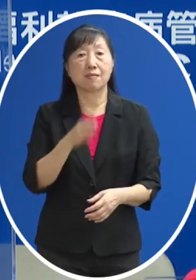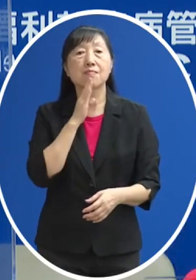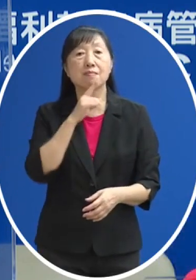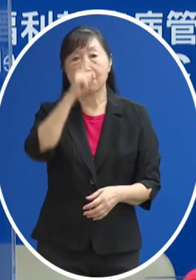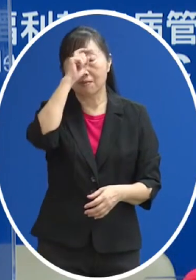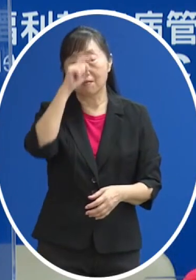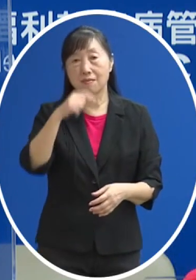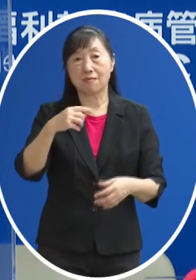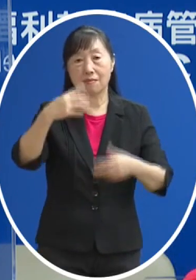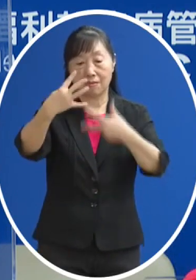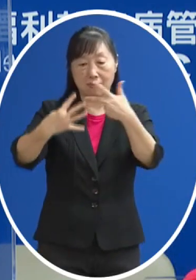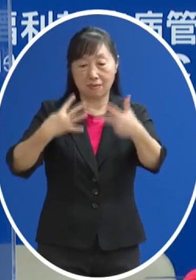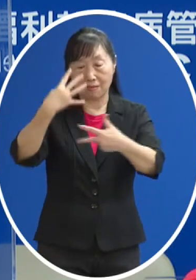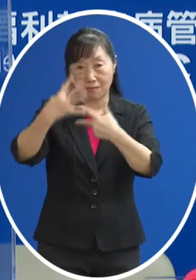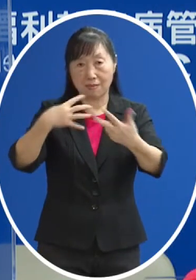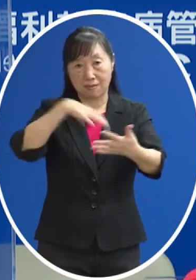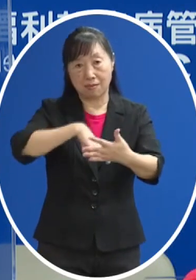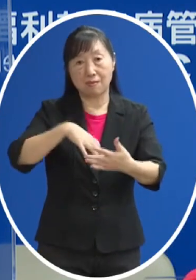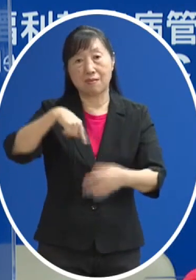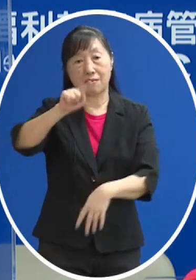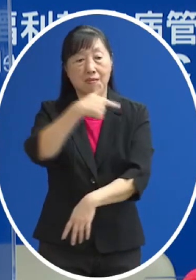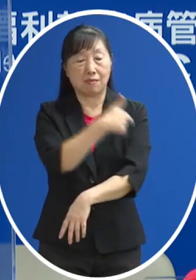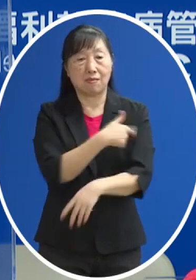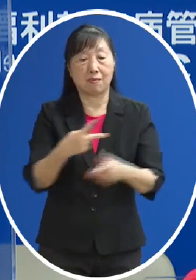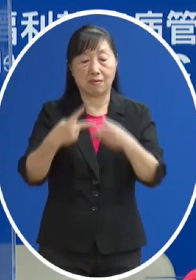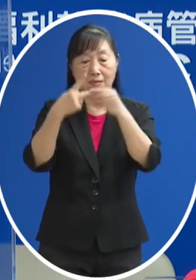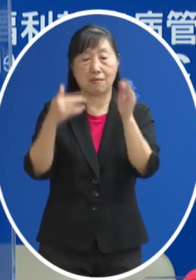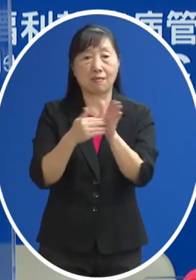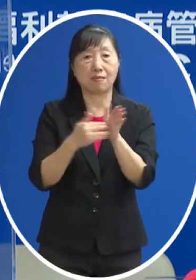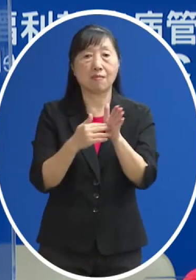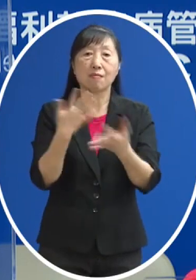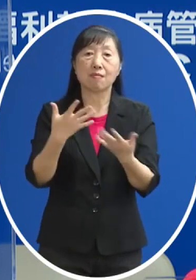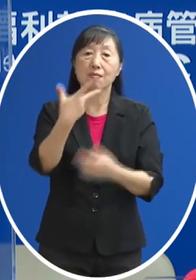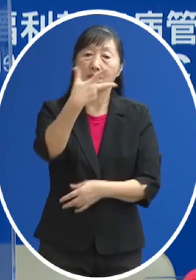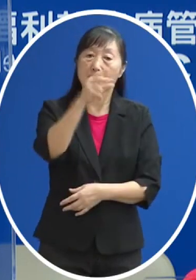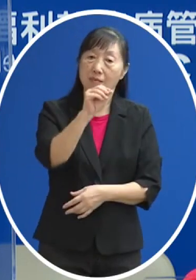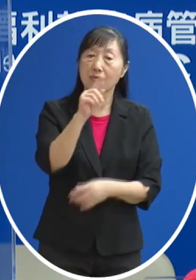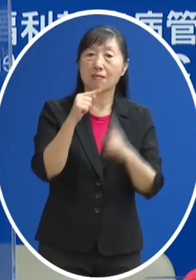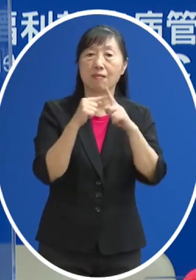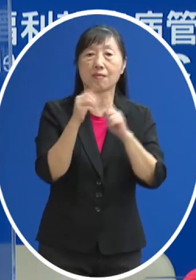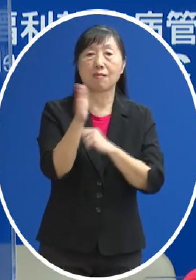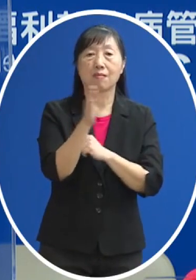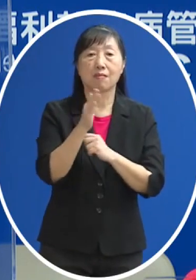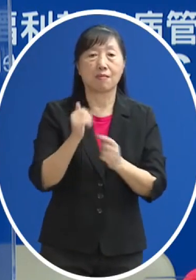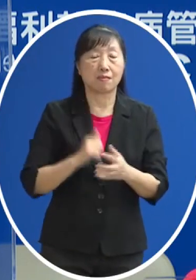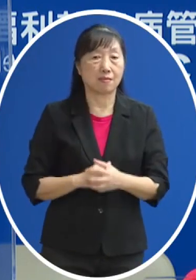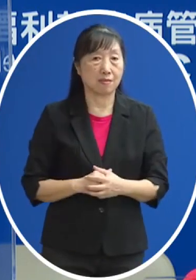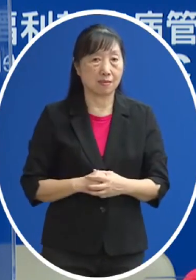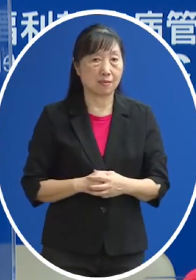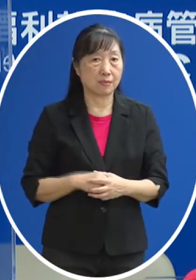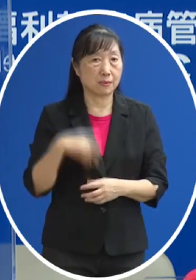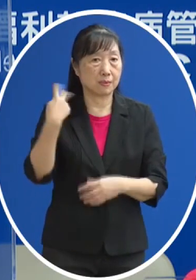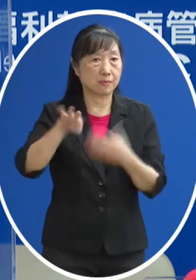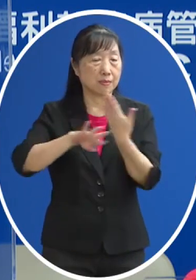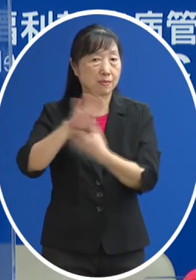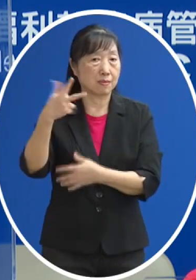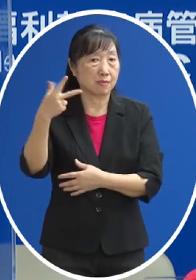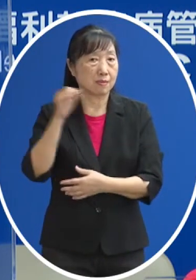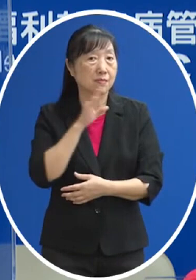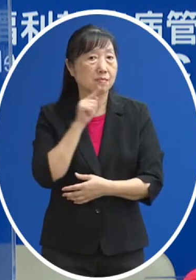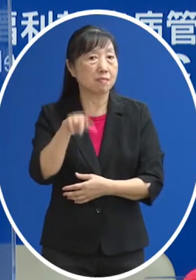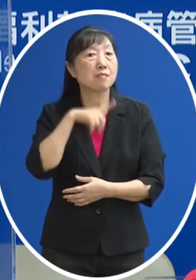希望他在4周里面去完成的，大概有将近70,000人左右。然后另外有70,000人